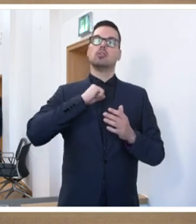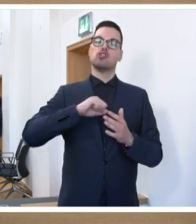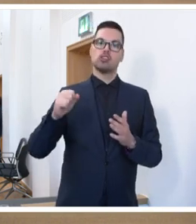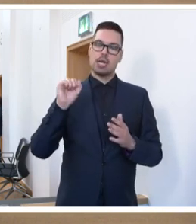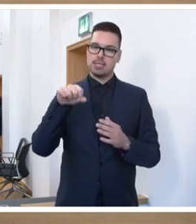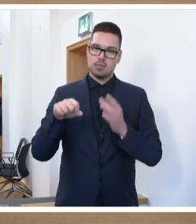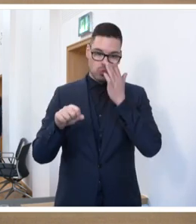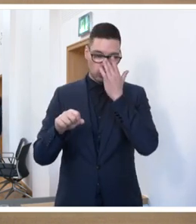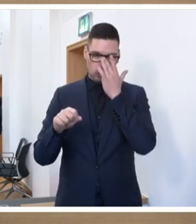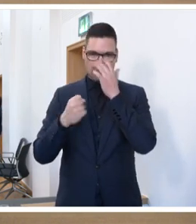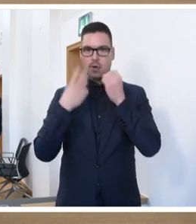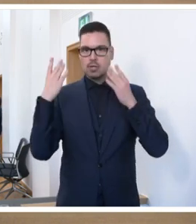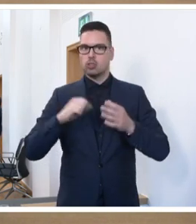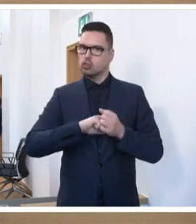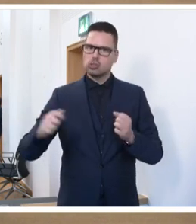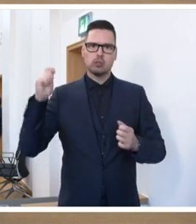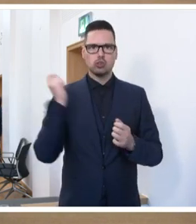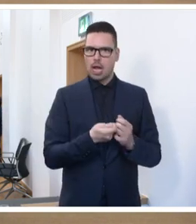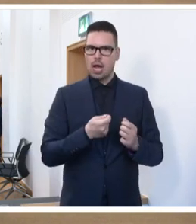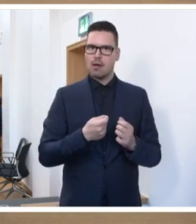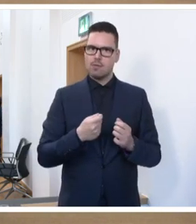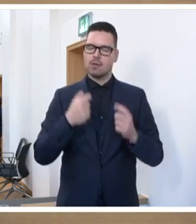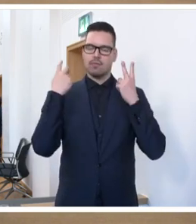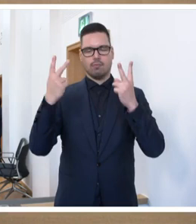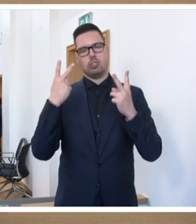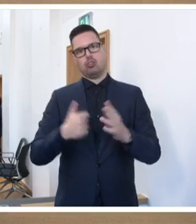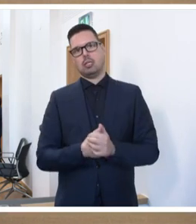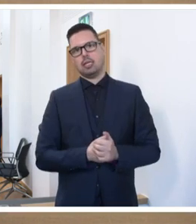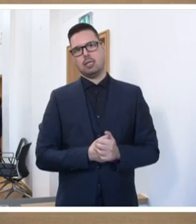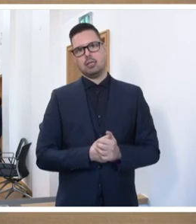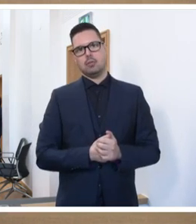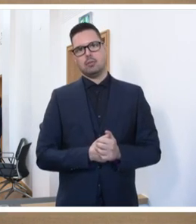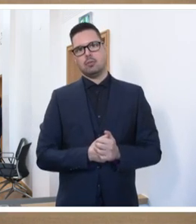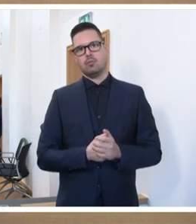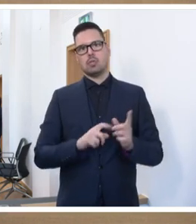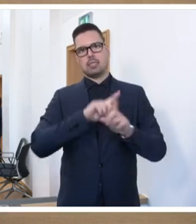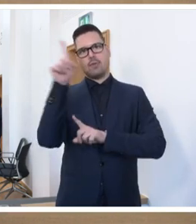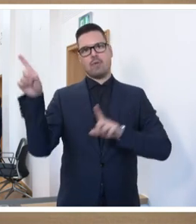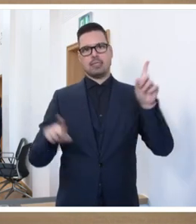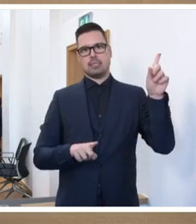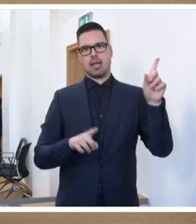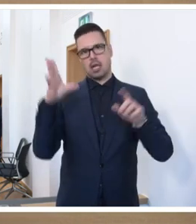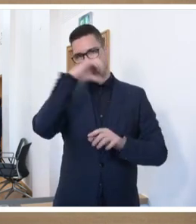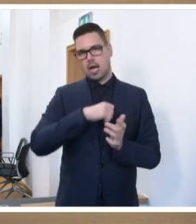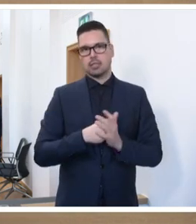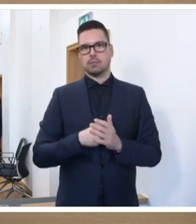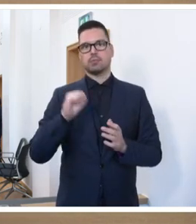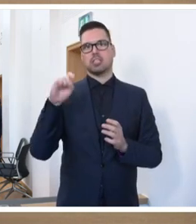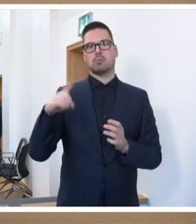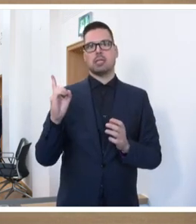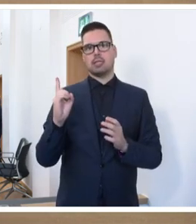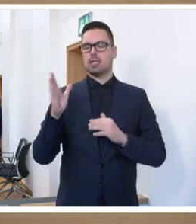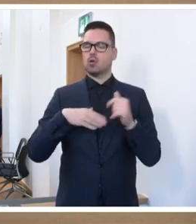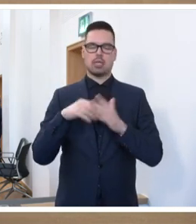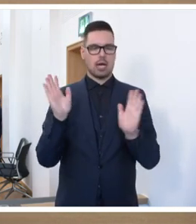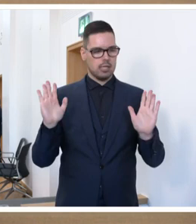Aufklärung, konsequente Strafverfolgung und Prävention haben oberste Priorität im Nachgang zur Silvesternacht. Beim SPD-Antrag werden wir uns